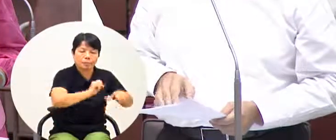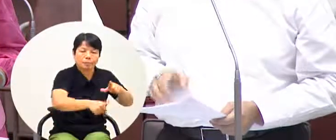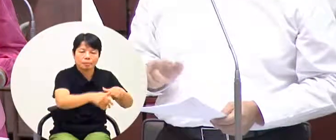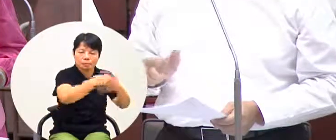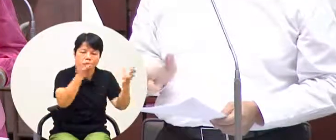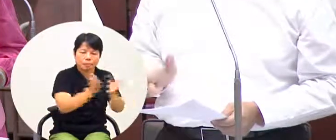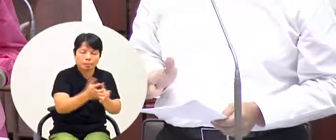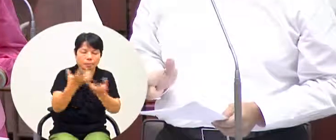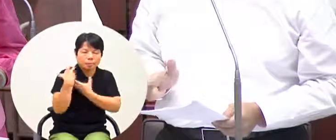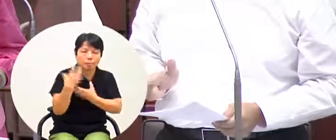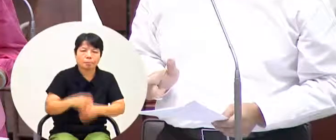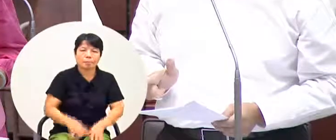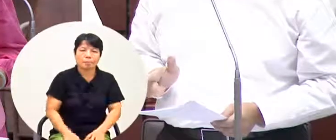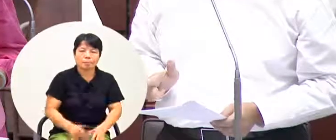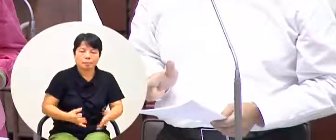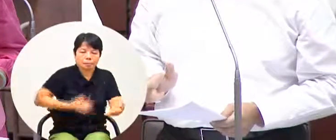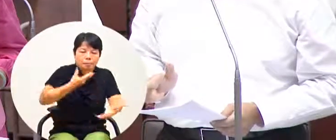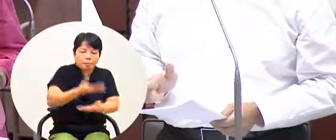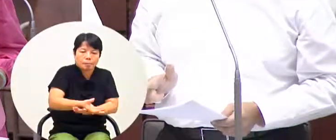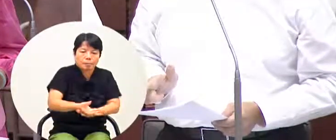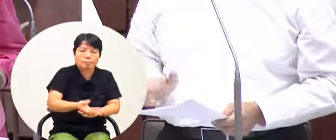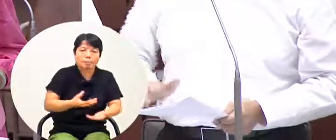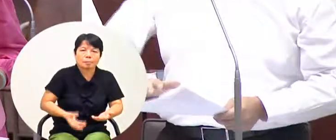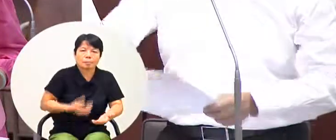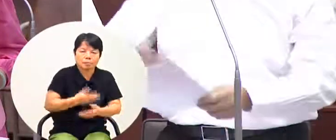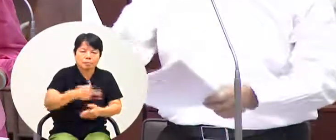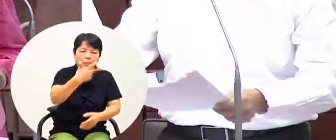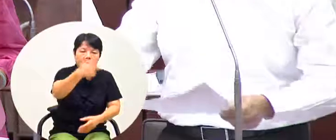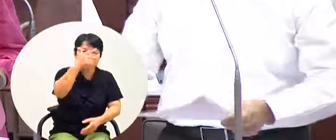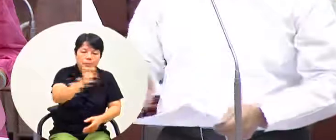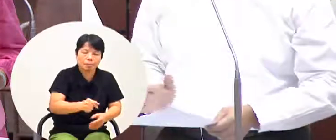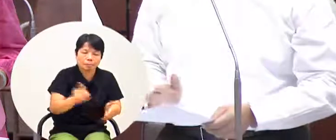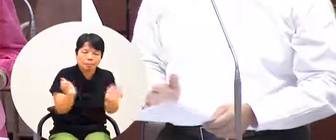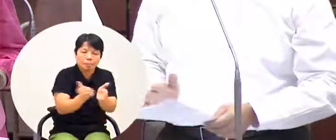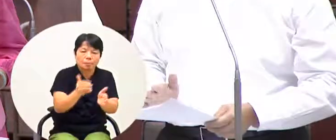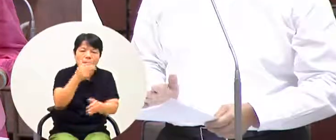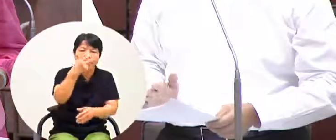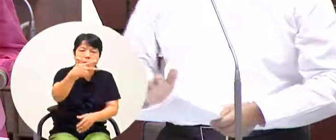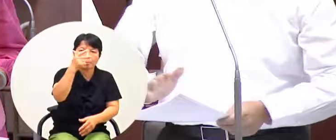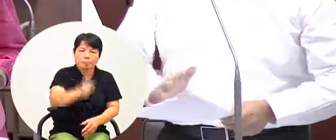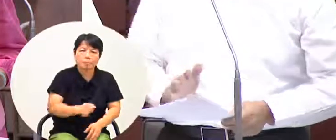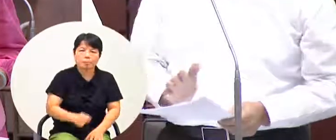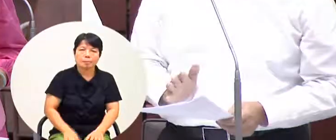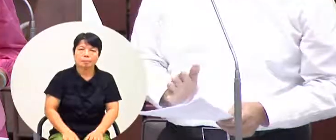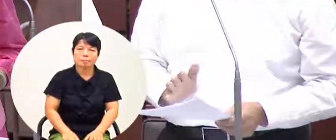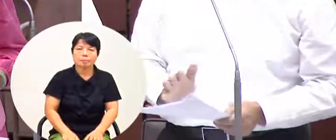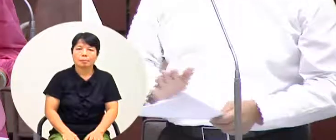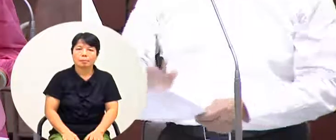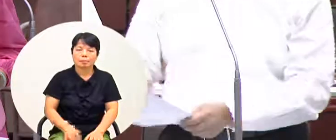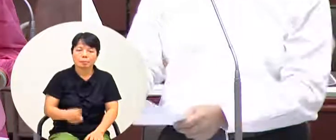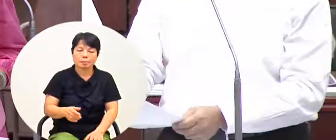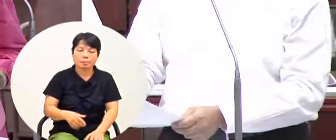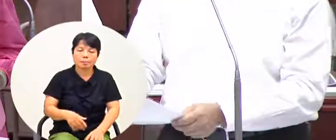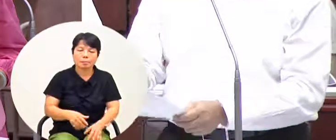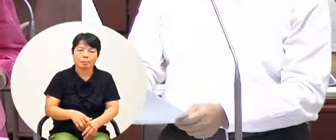也将近有7亿，这个7亿。所以这个部分蝗灾型的这个部分，我们就可以